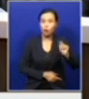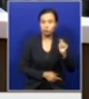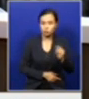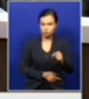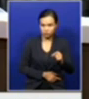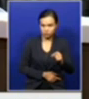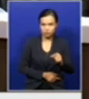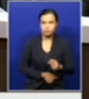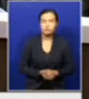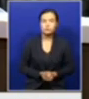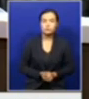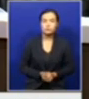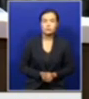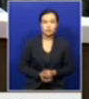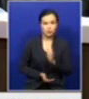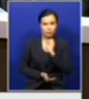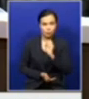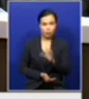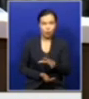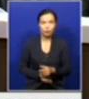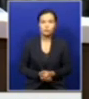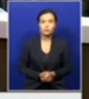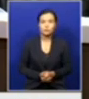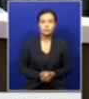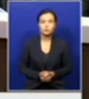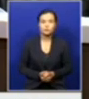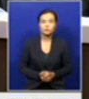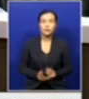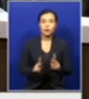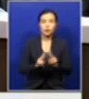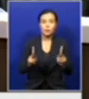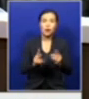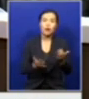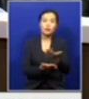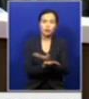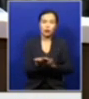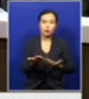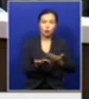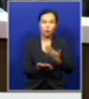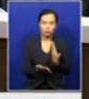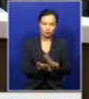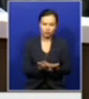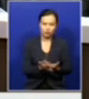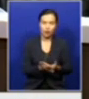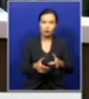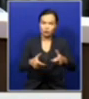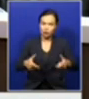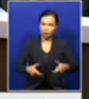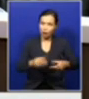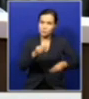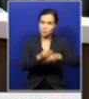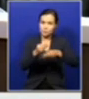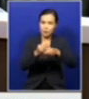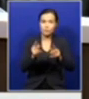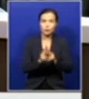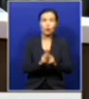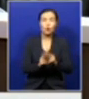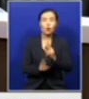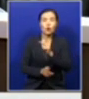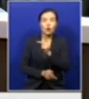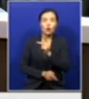ยังระบุให้คณะกรรมการกลั่นกรองการใช้เงินรายงานความคืบหน้าต่อคณะรัฐมนตรี